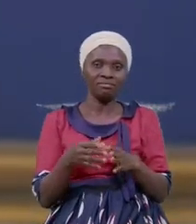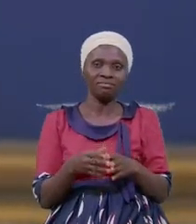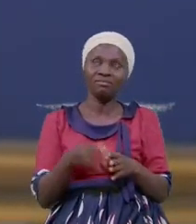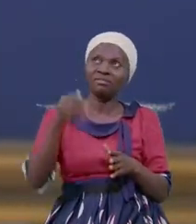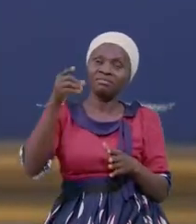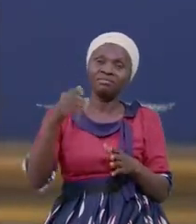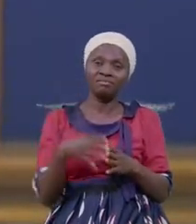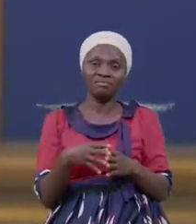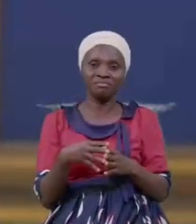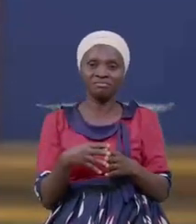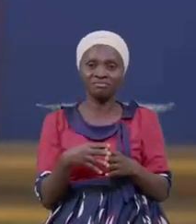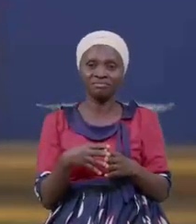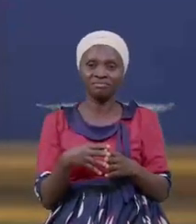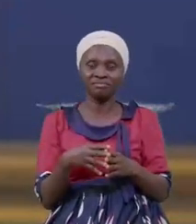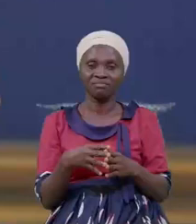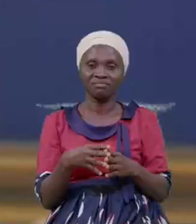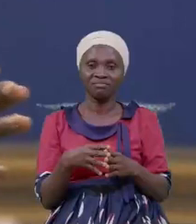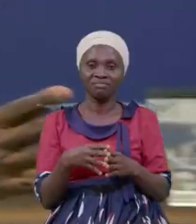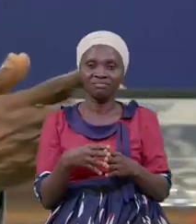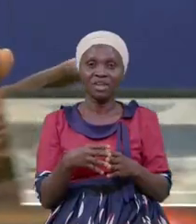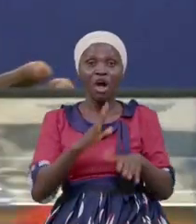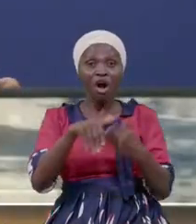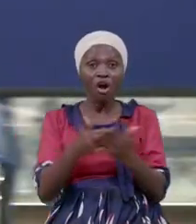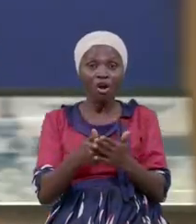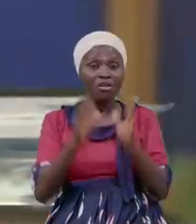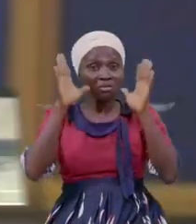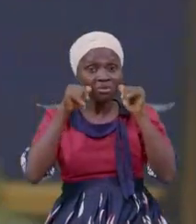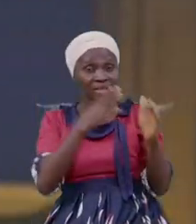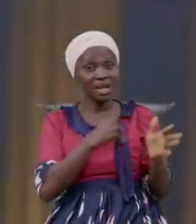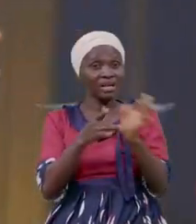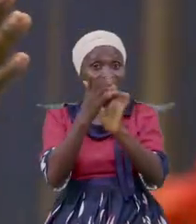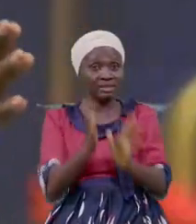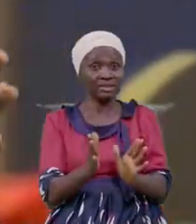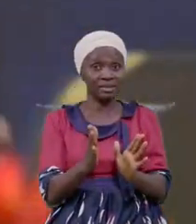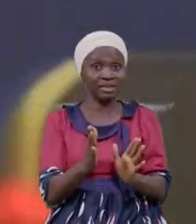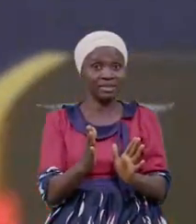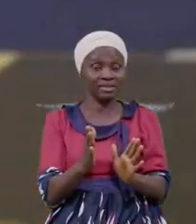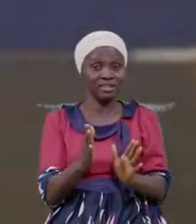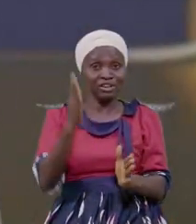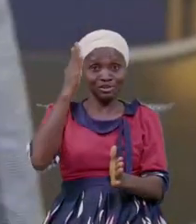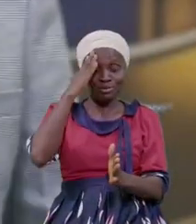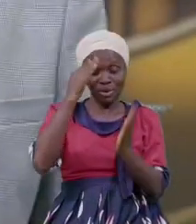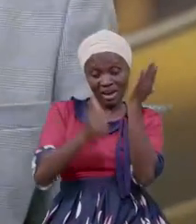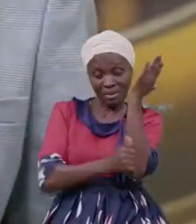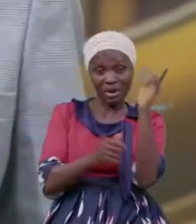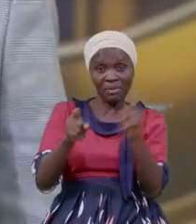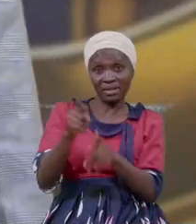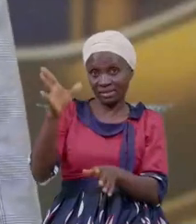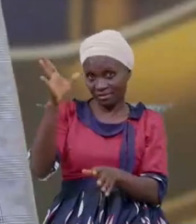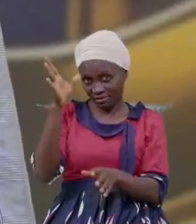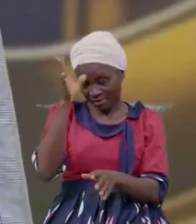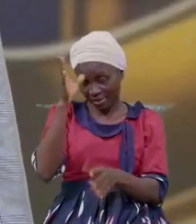nous le considérons comme le père les chrétiens comme musulmans Abraham il n'avait pas un enfant et Dieu a